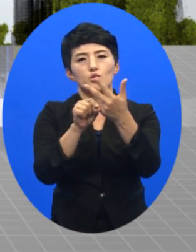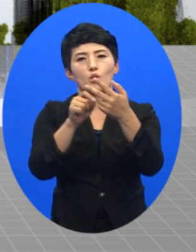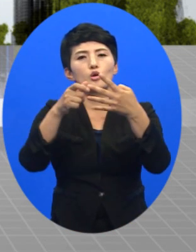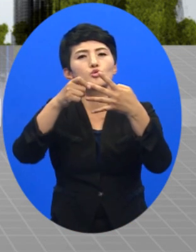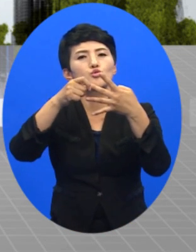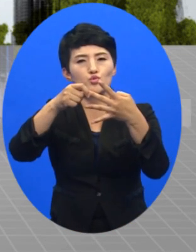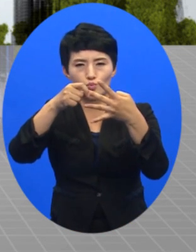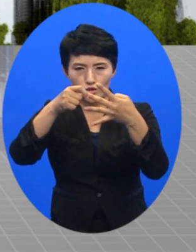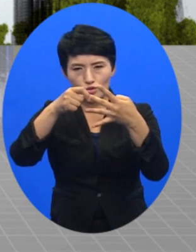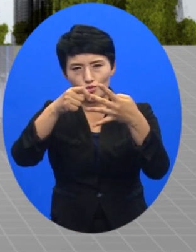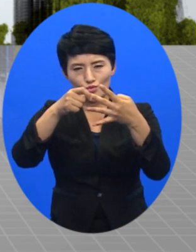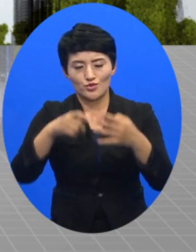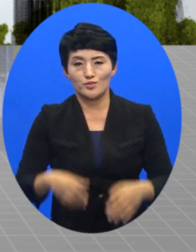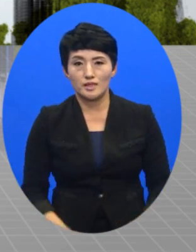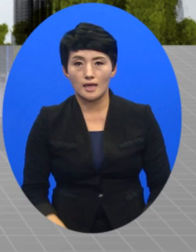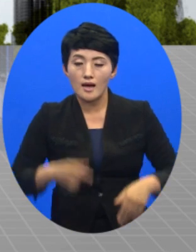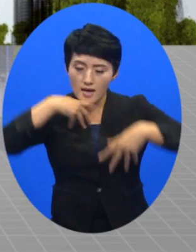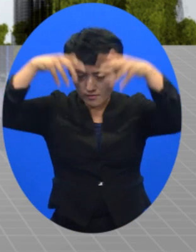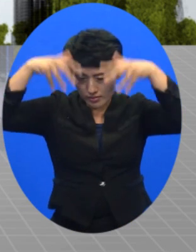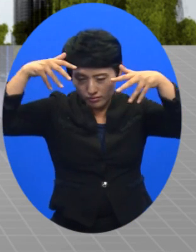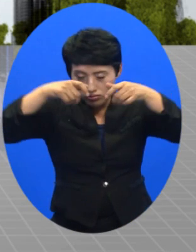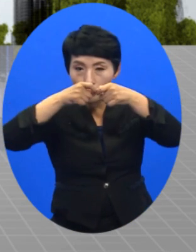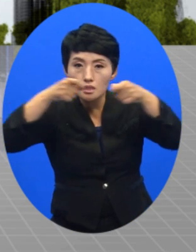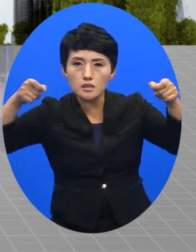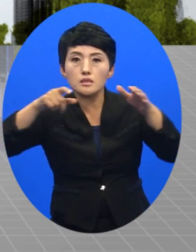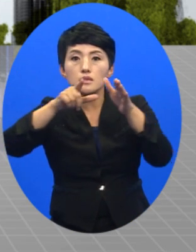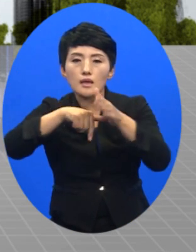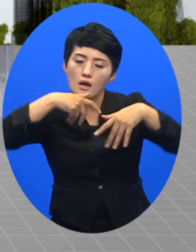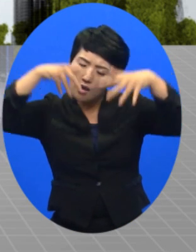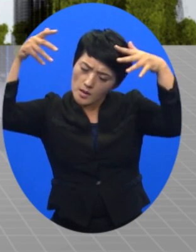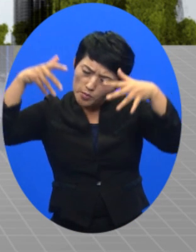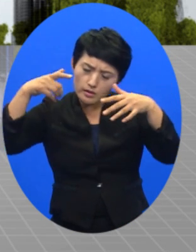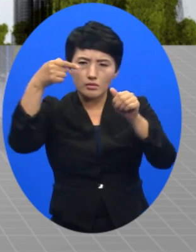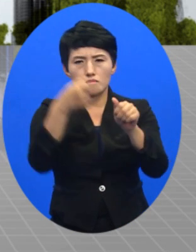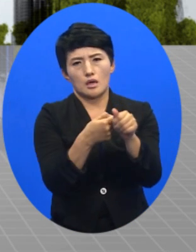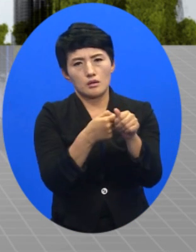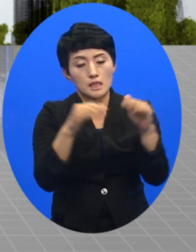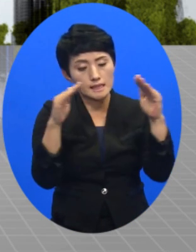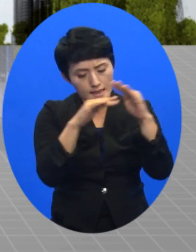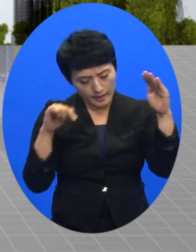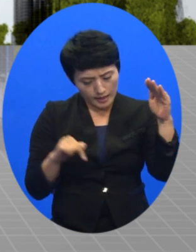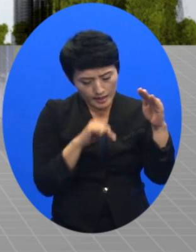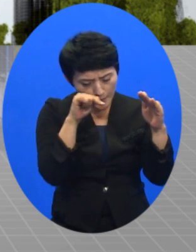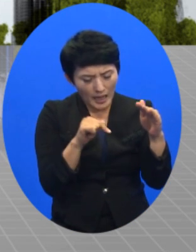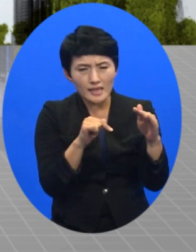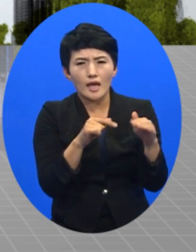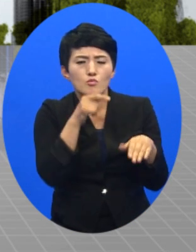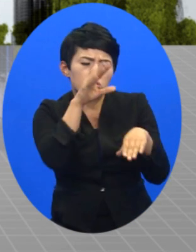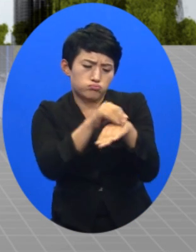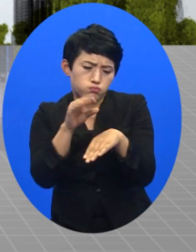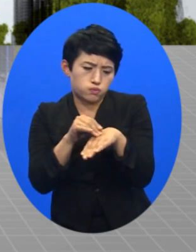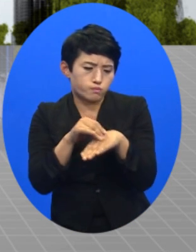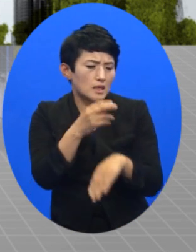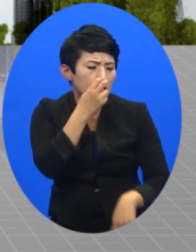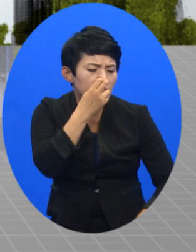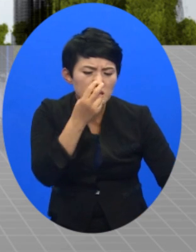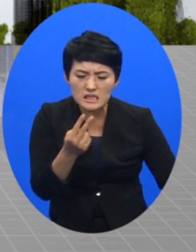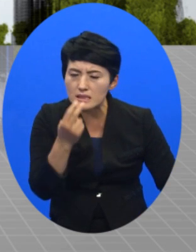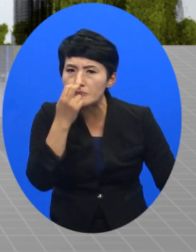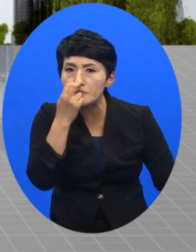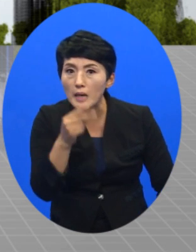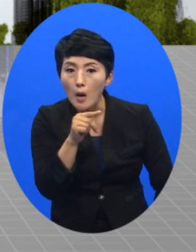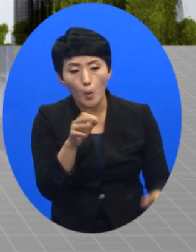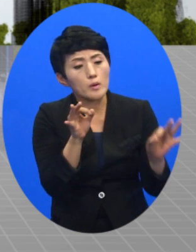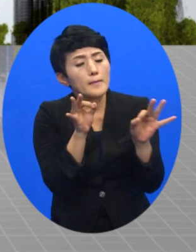주에 접어들었습니다. 장마철에는 비와 습기에 의해서 집안 곳곳에서 쾌쾌한 냄새가 진동하는데요. 간단한